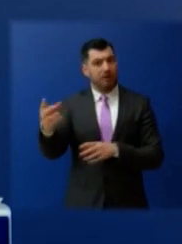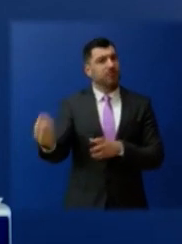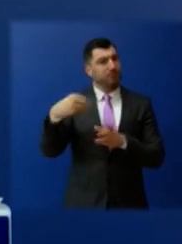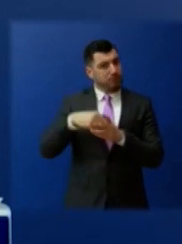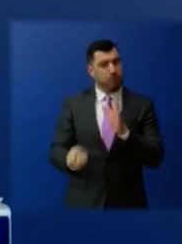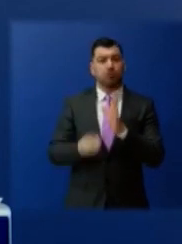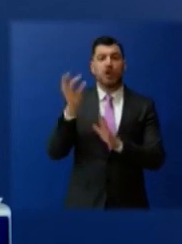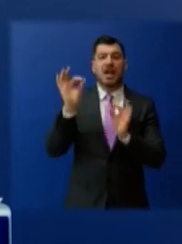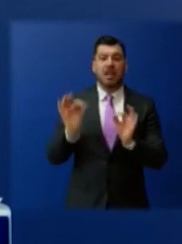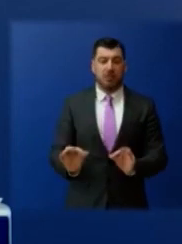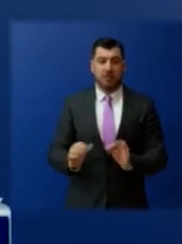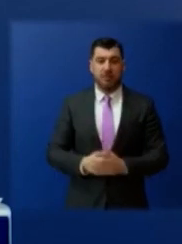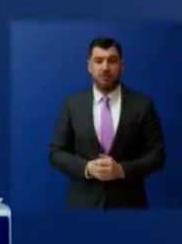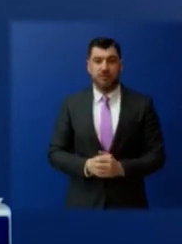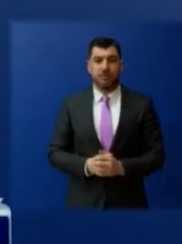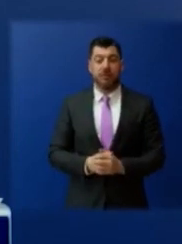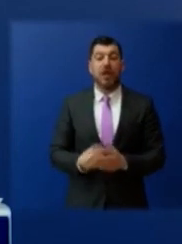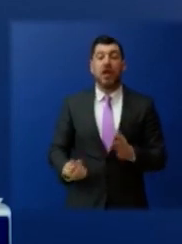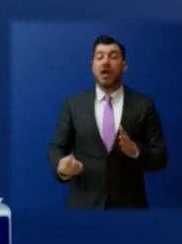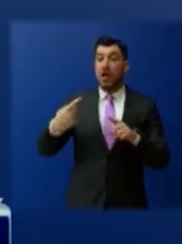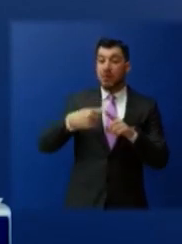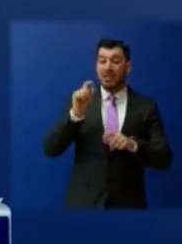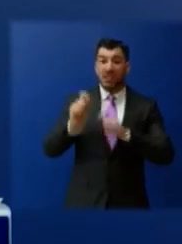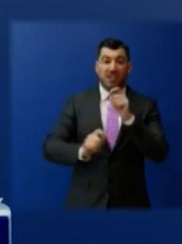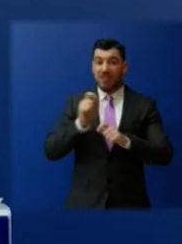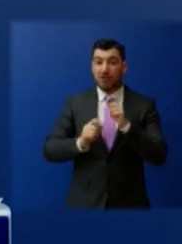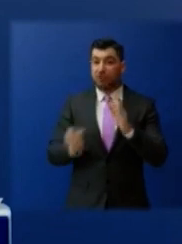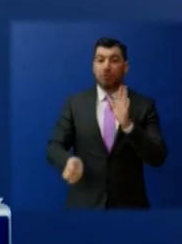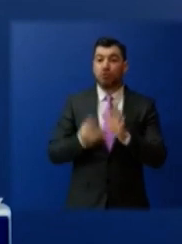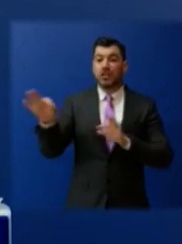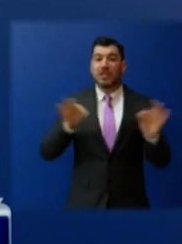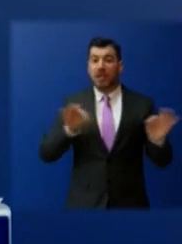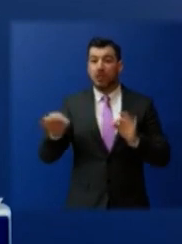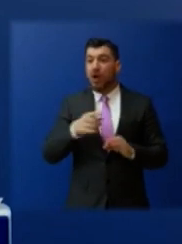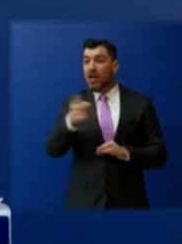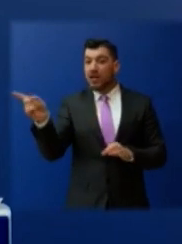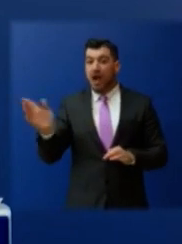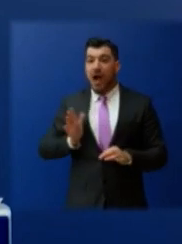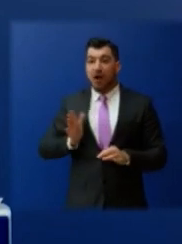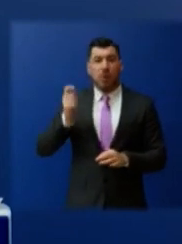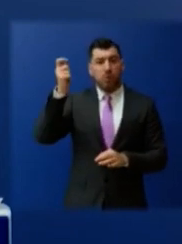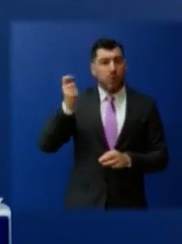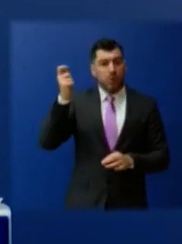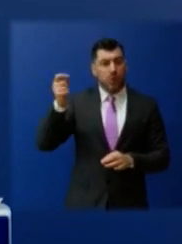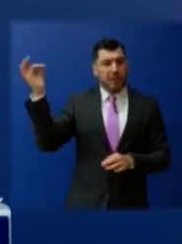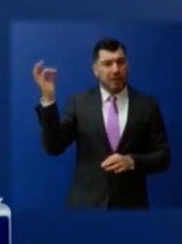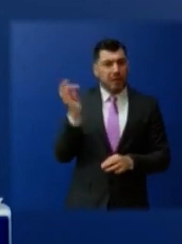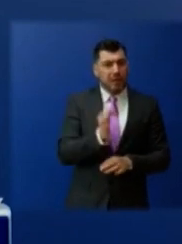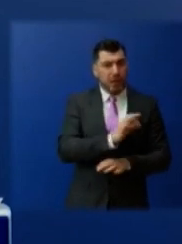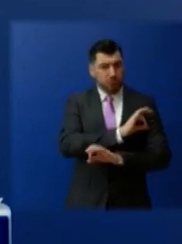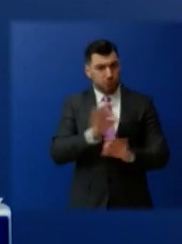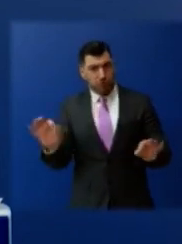αφορά τη δημιουργία ενός νέου σχήματος για όσους φορολογούμενους είναι συνεπείς στις υποχρεώσεις τους ή και